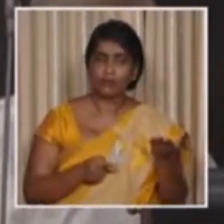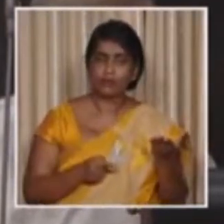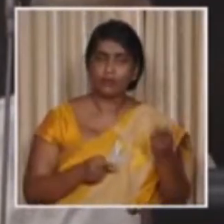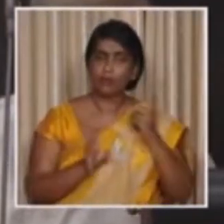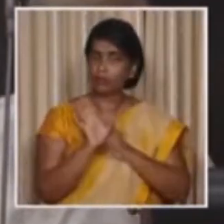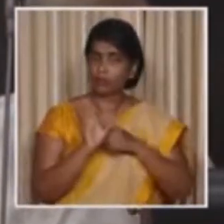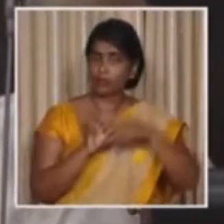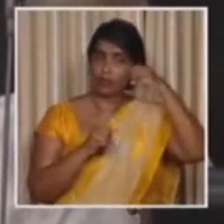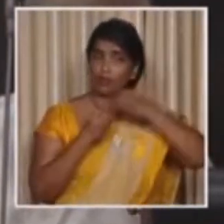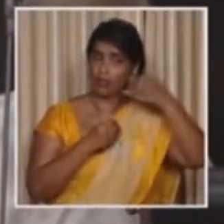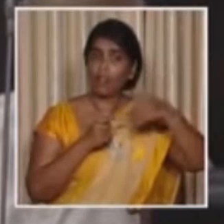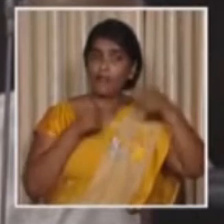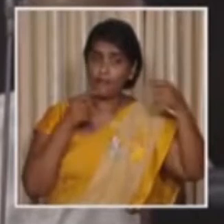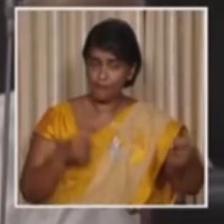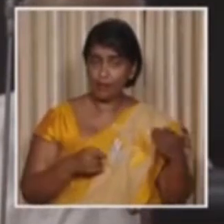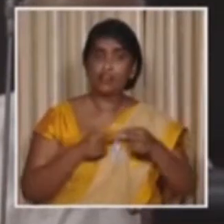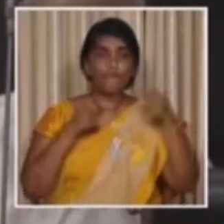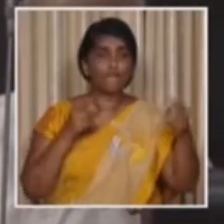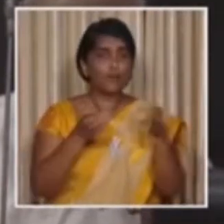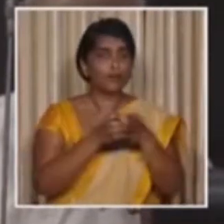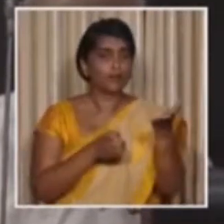අකණ්ඩ විදුලි බලය දෙන එකට විරුද්ධද විපක්ෂේ